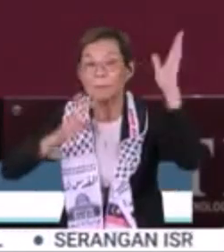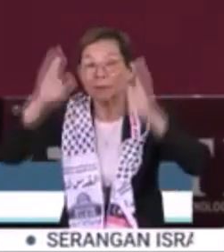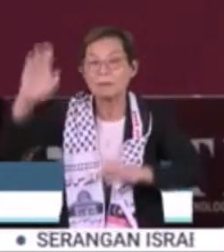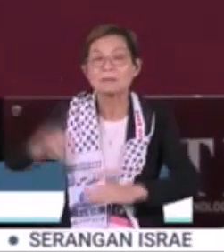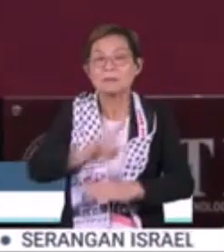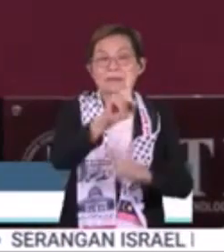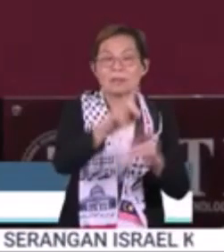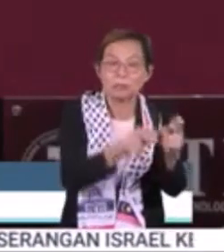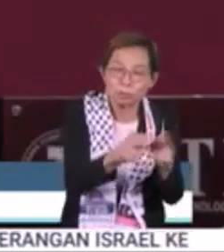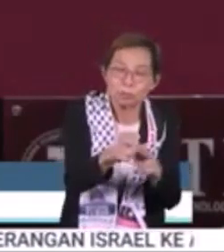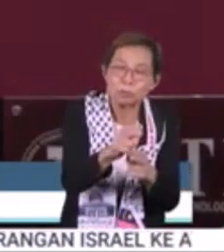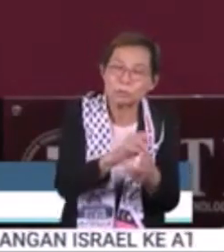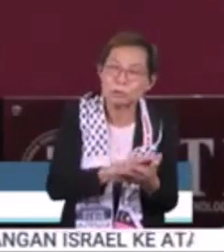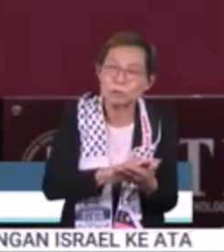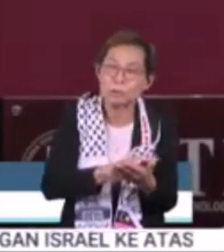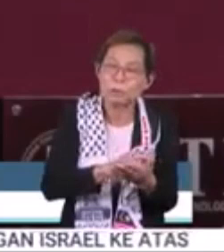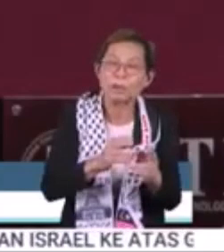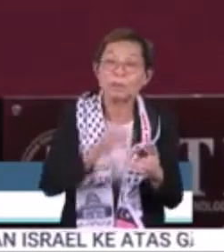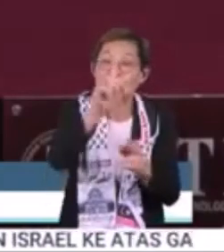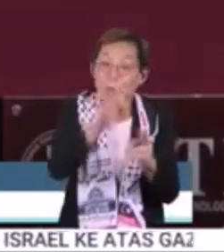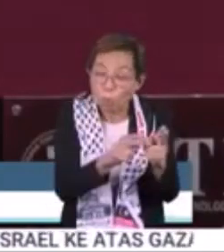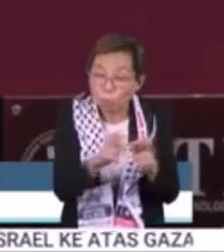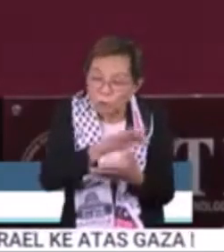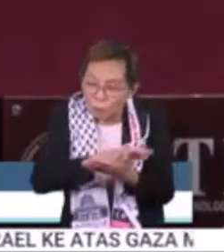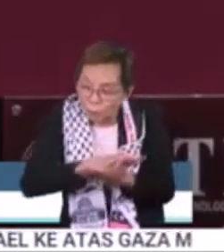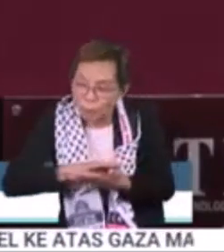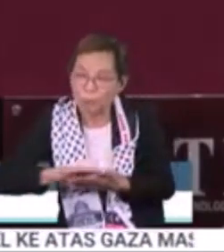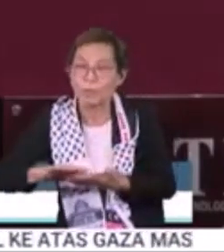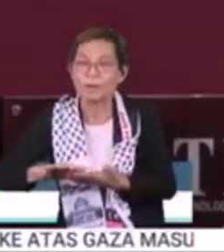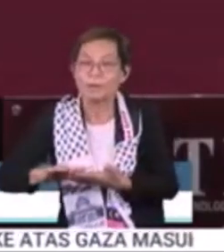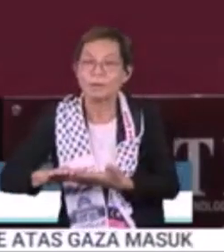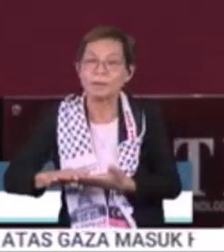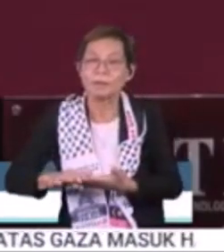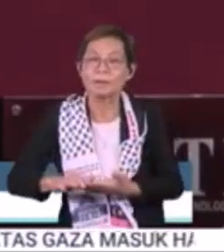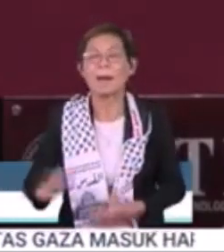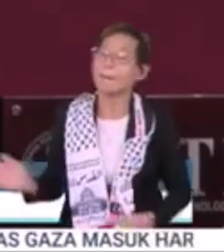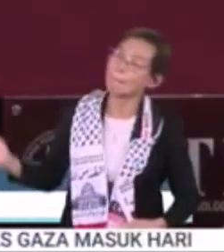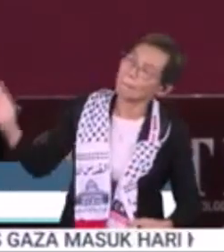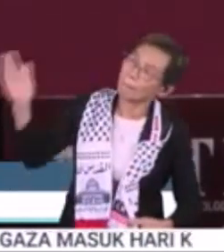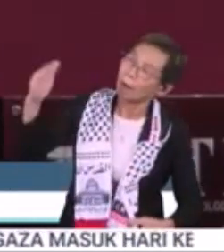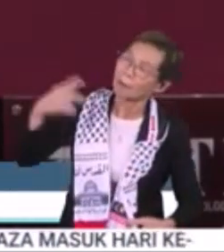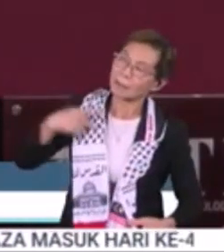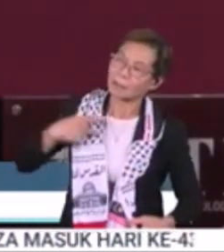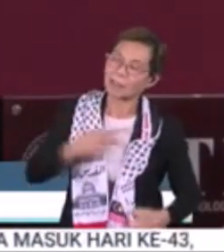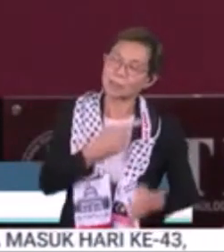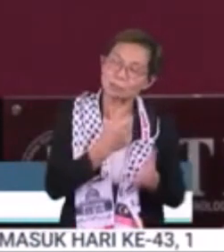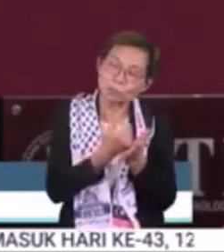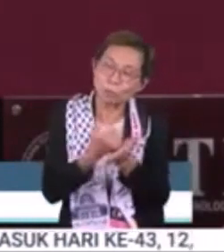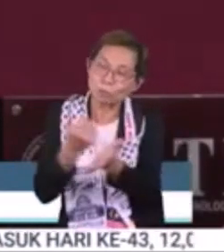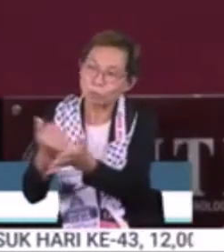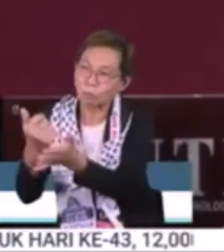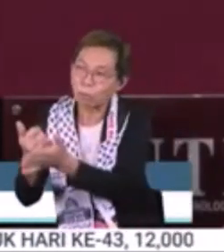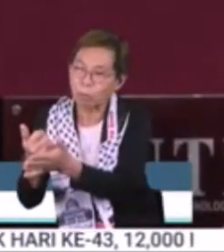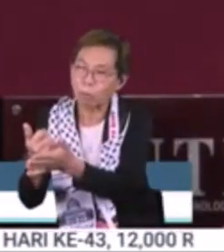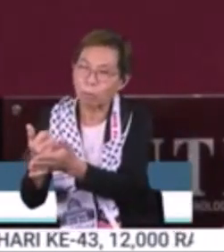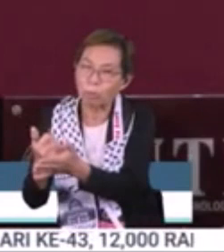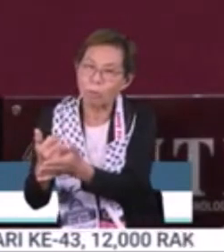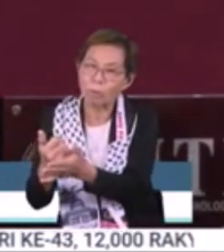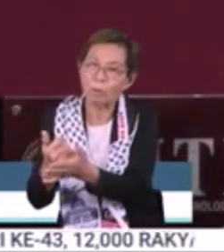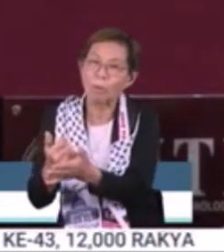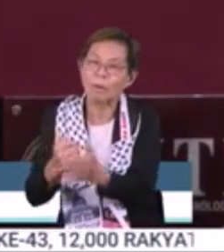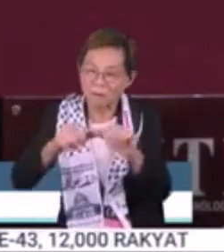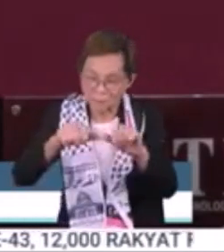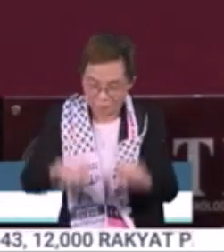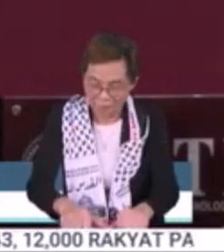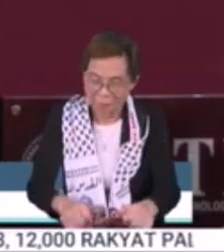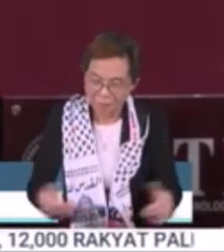satu usaha yang mulia. Marilah kita, oleh demikian, marilah kita semua menolong mereka yang terdekat, yang berada